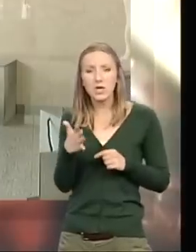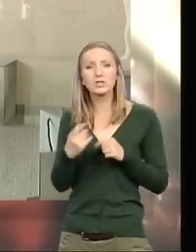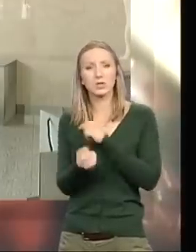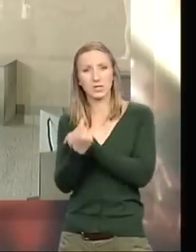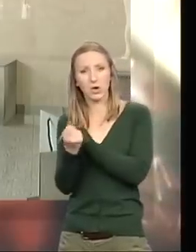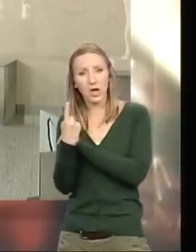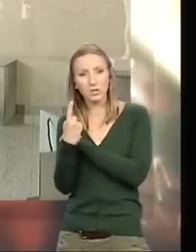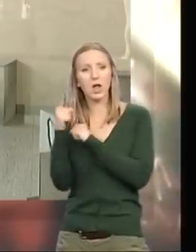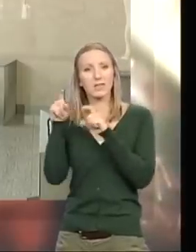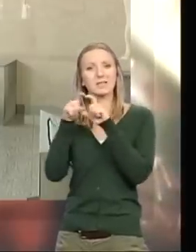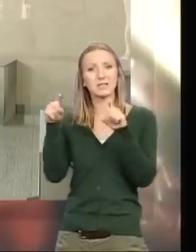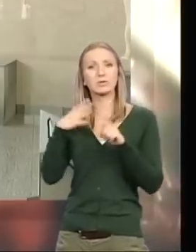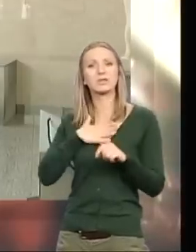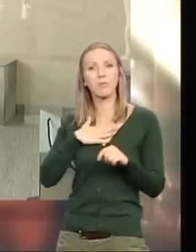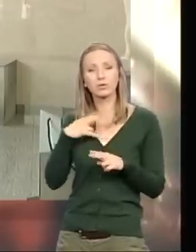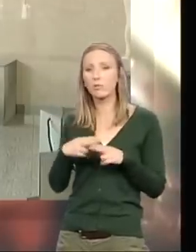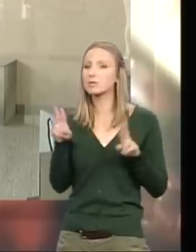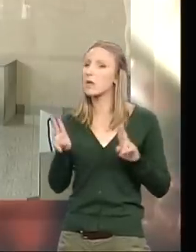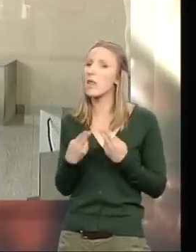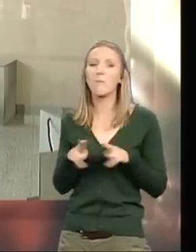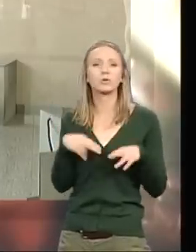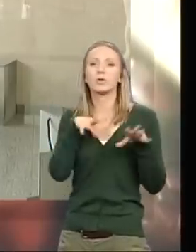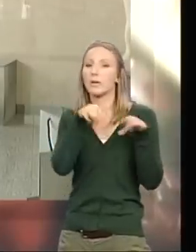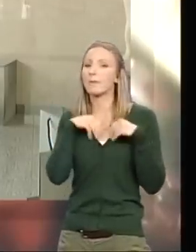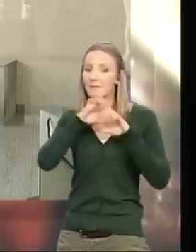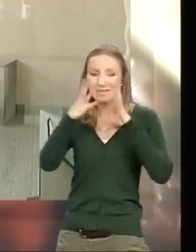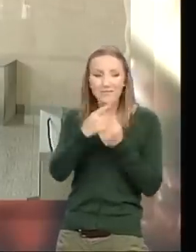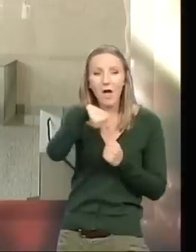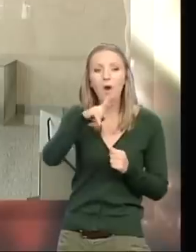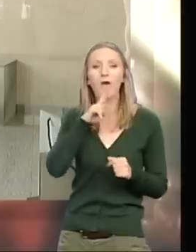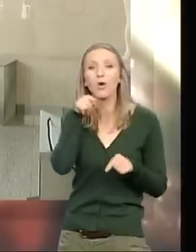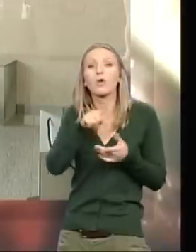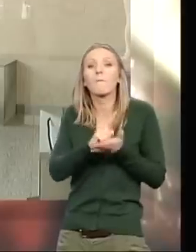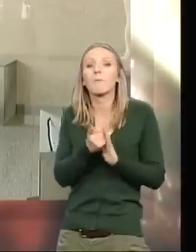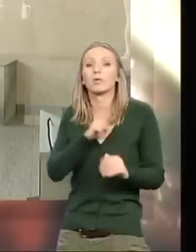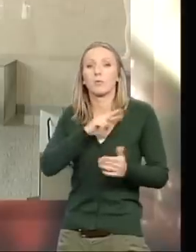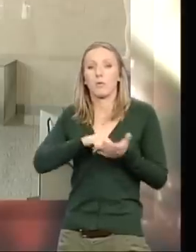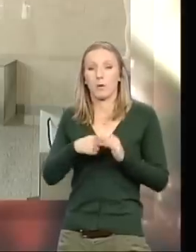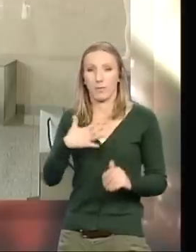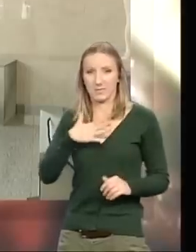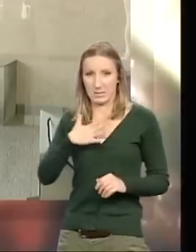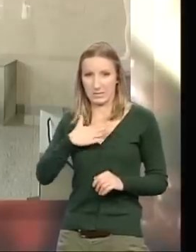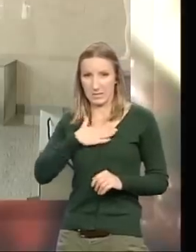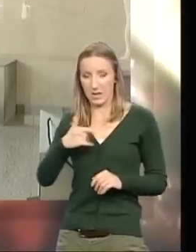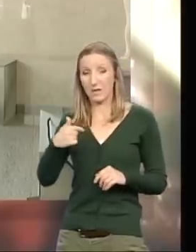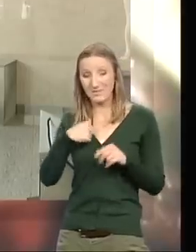Institut za plućne bolesti ne može da primi sve one koji u određeno momentu imaju problem sa disanjem. I mi se zaista nadamo